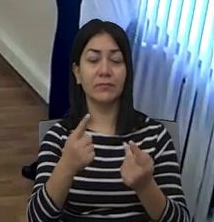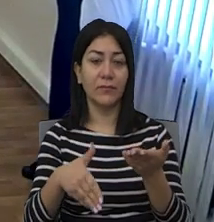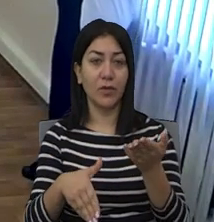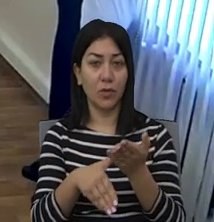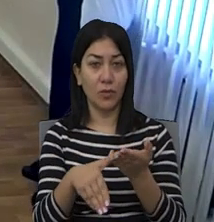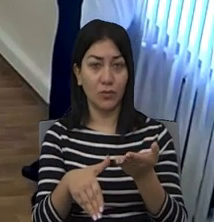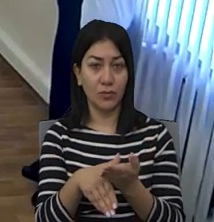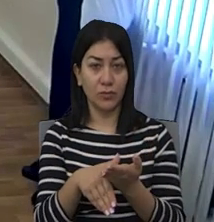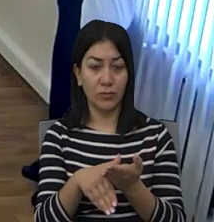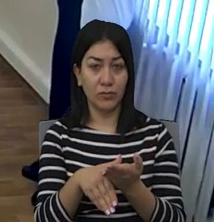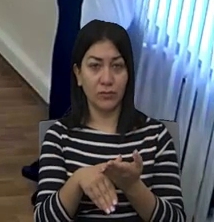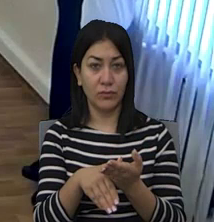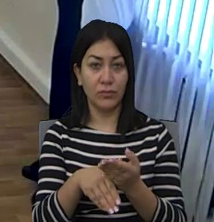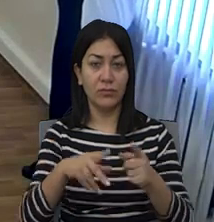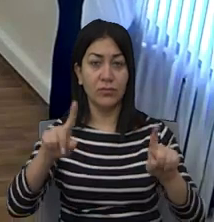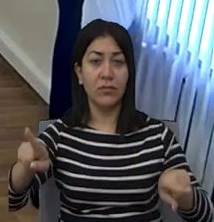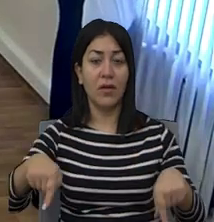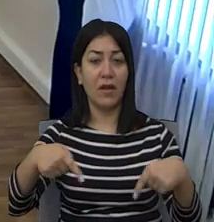են ուրեմն բարգավաճմանը,